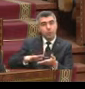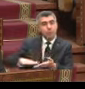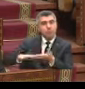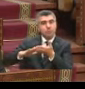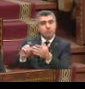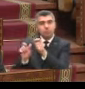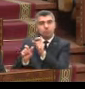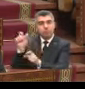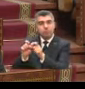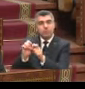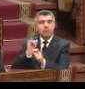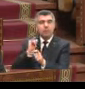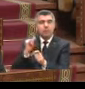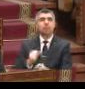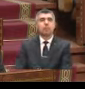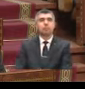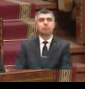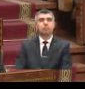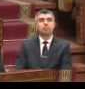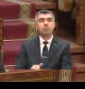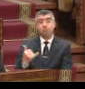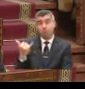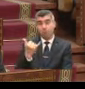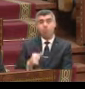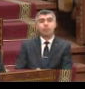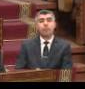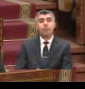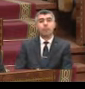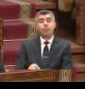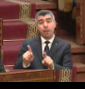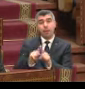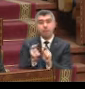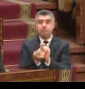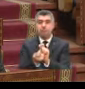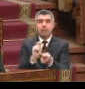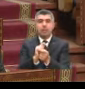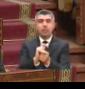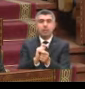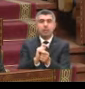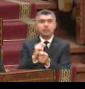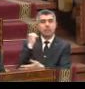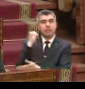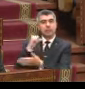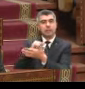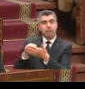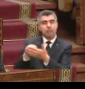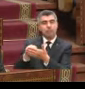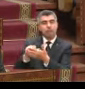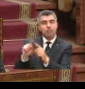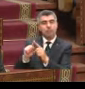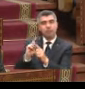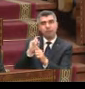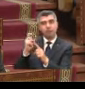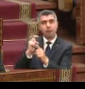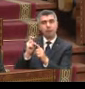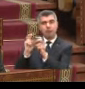من مقومات العيش الكريم. وأشدد هنا على أن قرار الحكومة في مراجعة الضريبة على الدخل بالنسبة لفئة الموظفين هو قرار